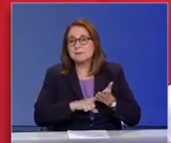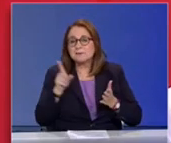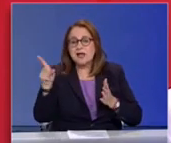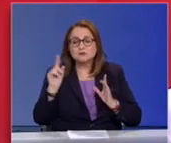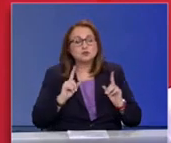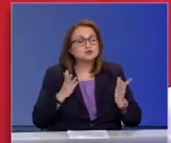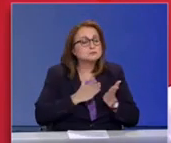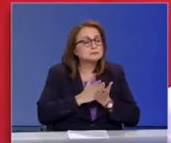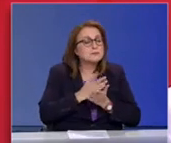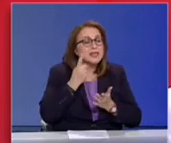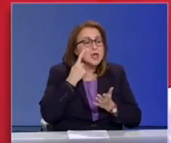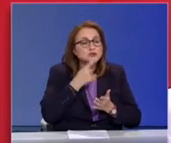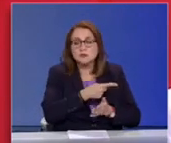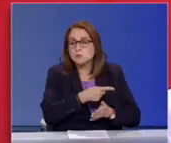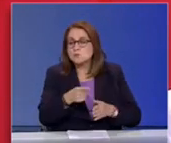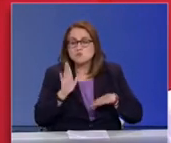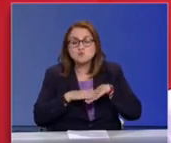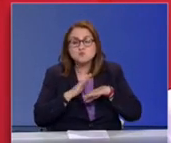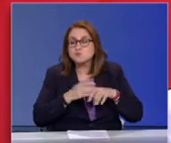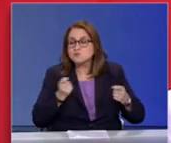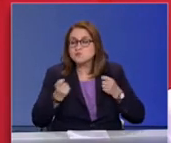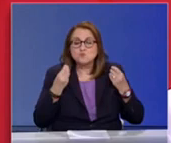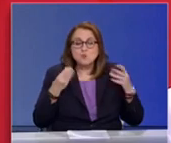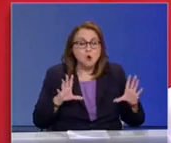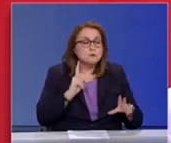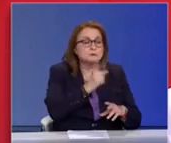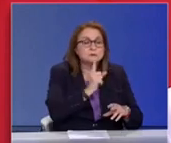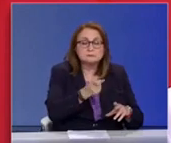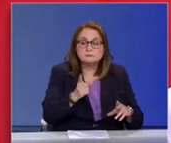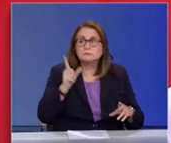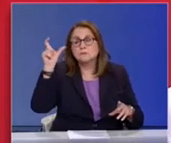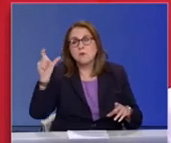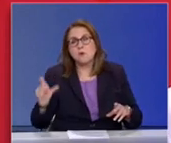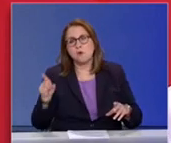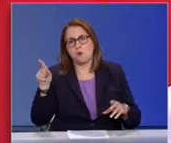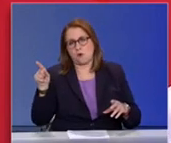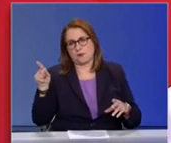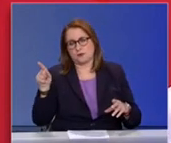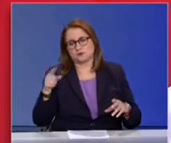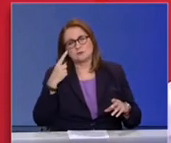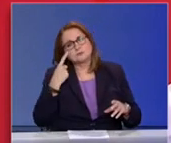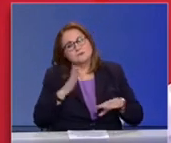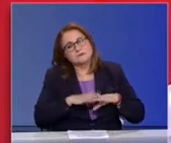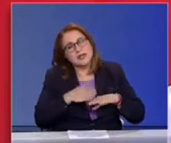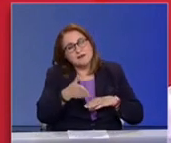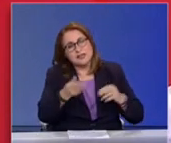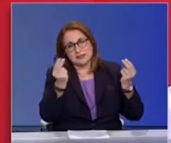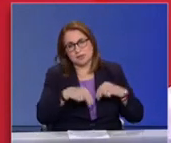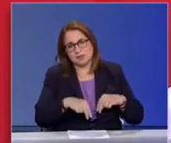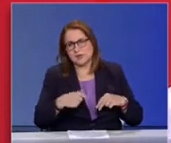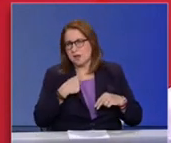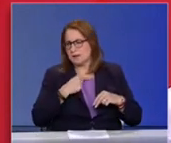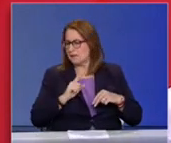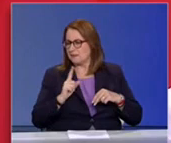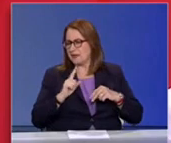πολιτική, στους πολιτικούς του υφιστάμενους και σε όσους επιχειρήσανε και είχαμε αυτά τα αποτελέσματα. Δεν είναι δική μου ευθύνη, ούτε